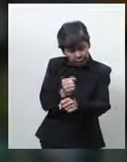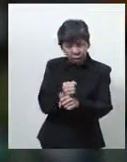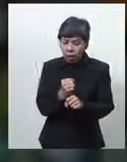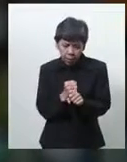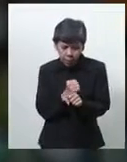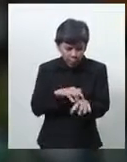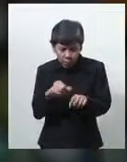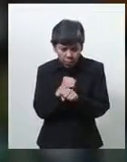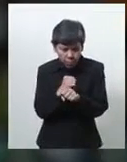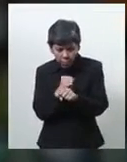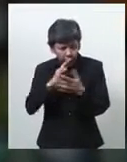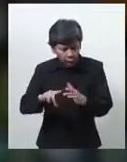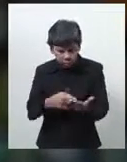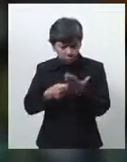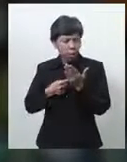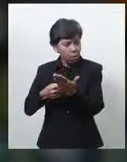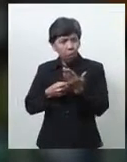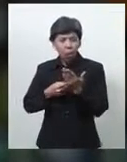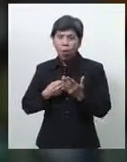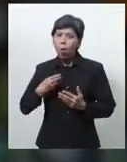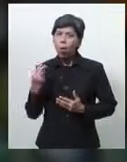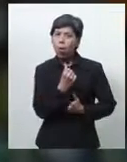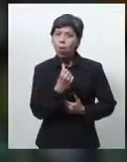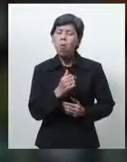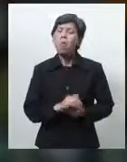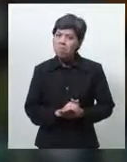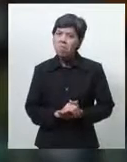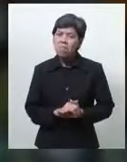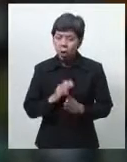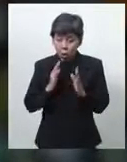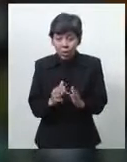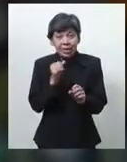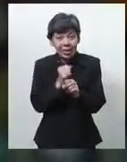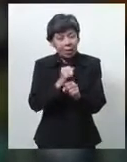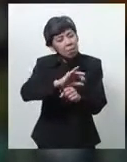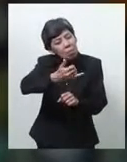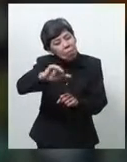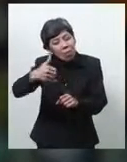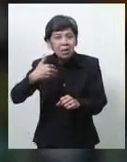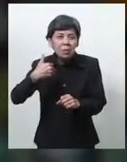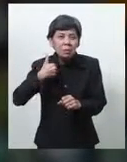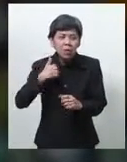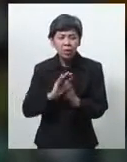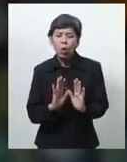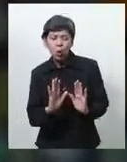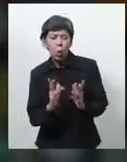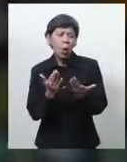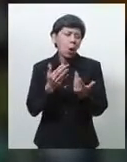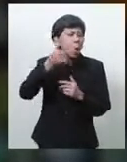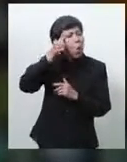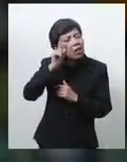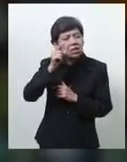รีบทำรีบเสนองานให้ผมได้ไวขึ้นคือพนักงานบางคนเขาจะต้องร